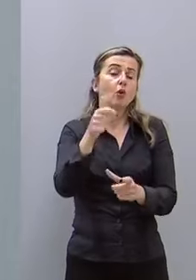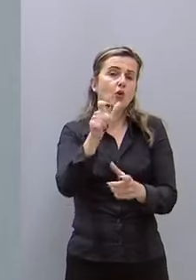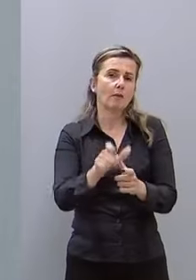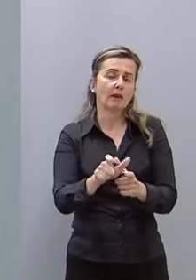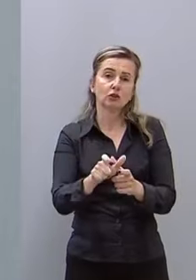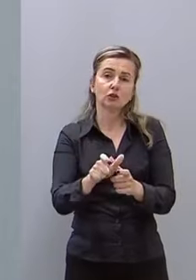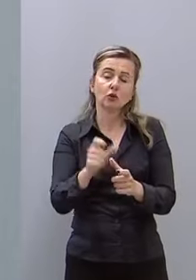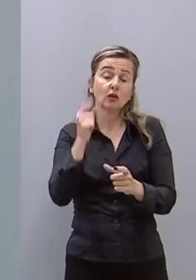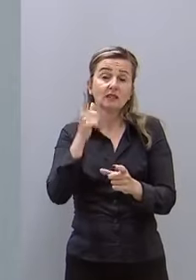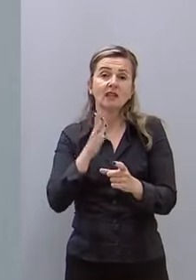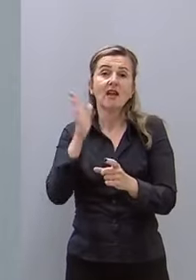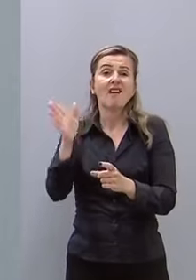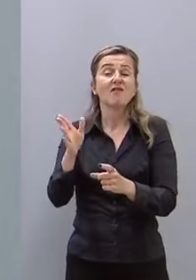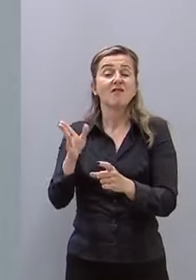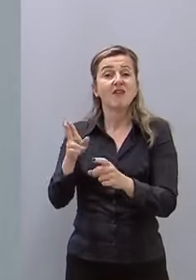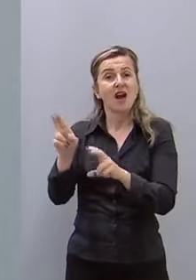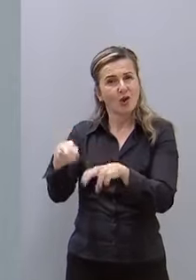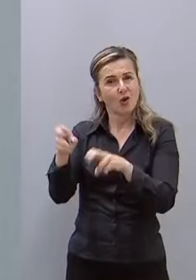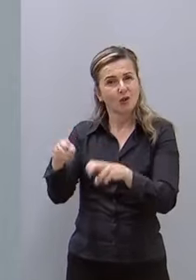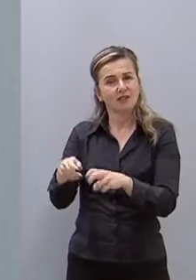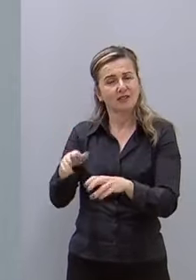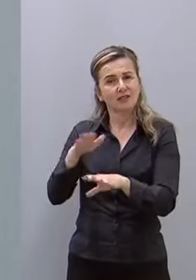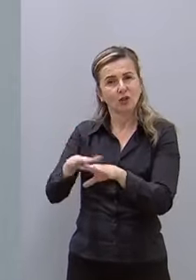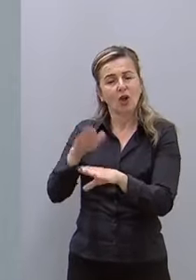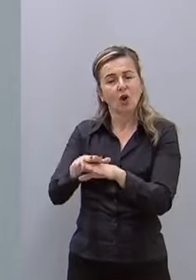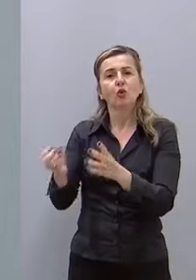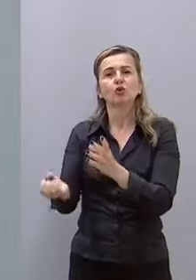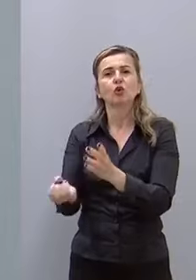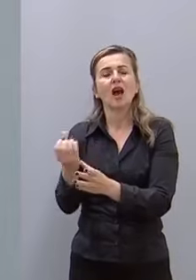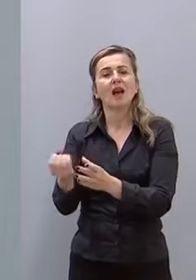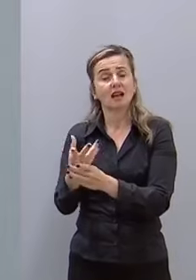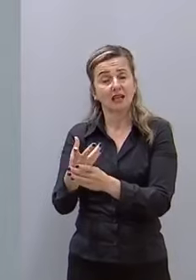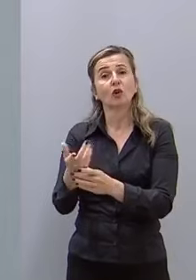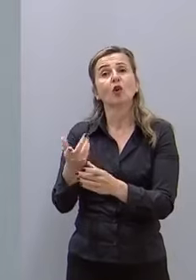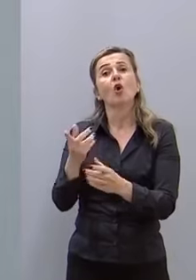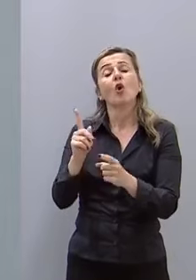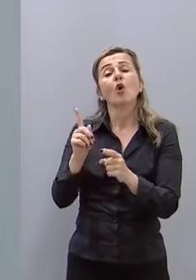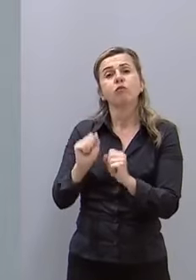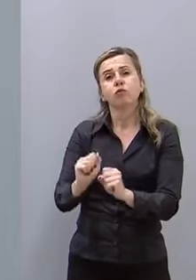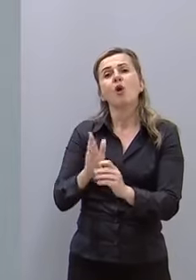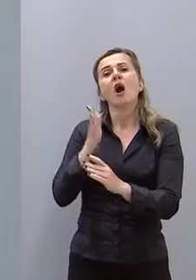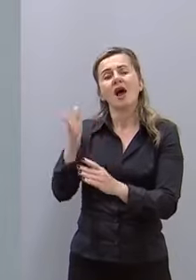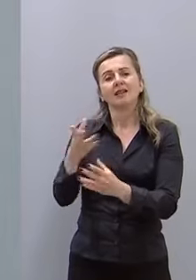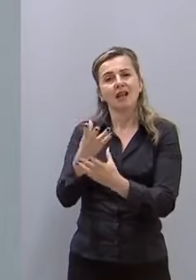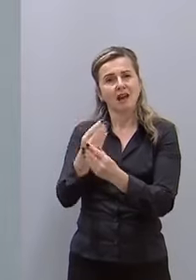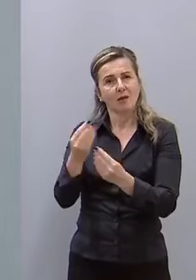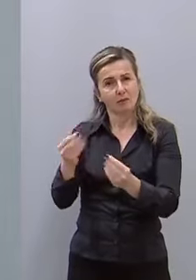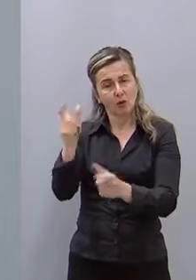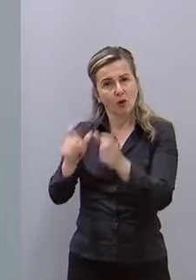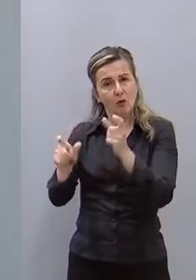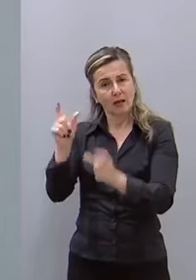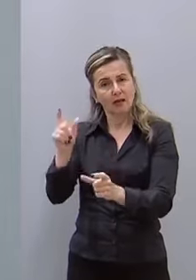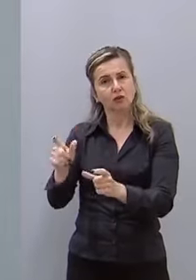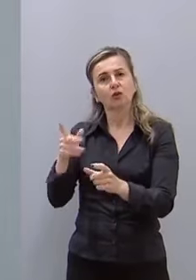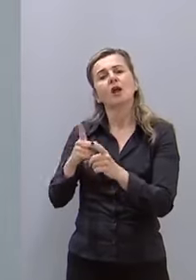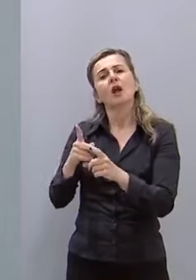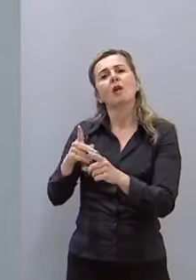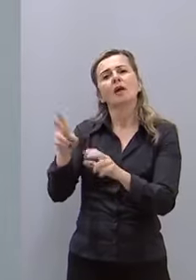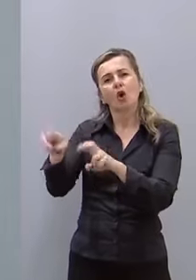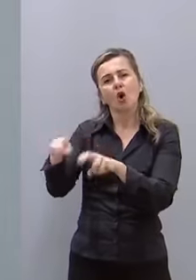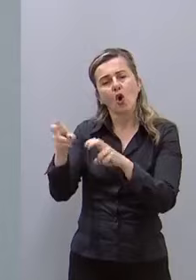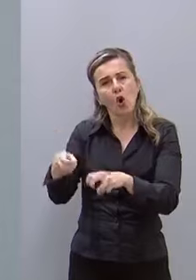del terreno per uso agricolo e l'attività diretta la produzione per autoconsumo su superfici agricole e orti